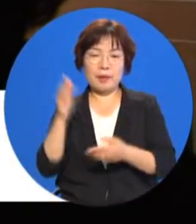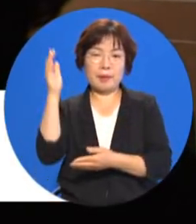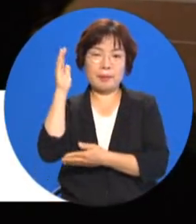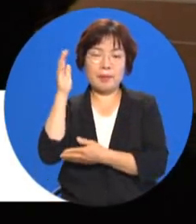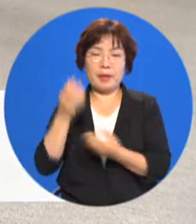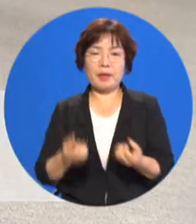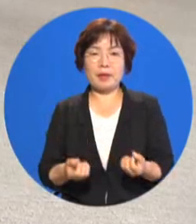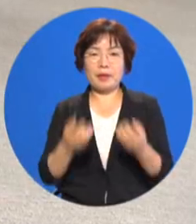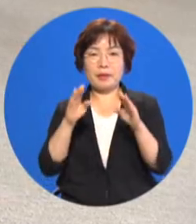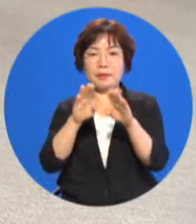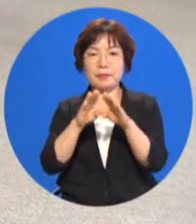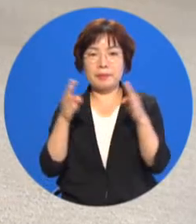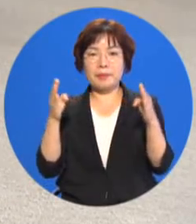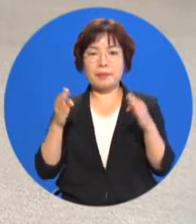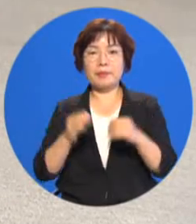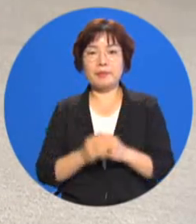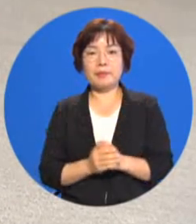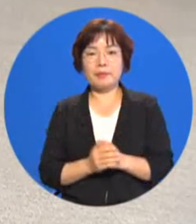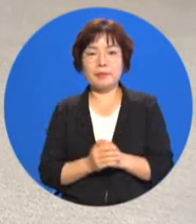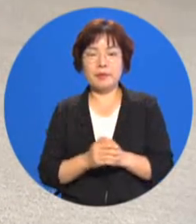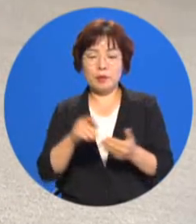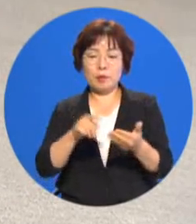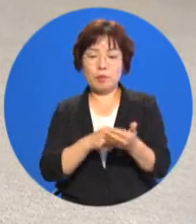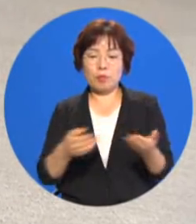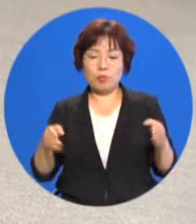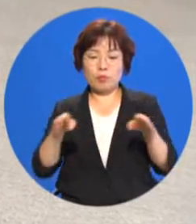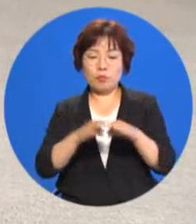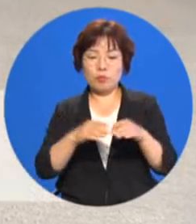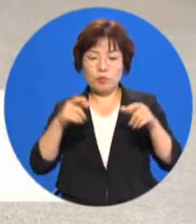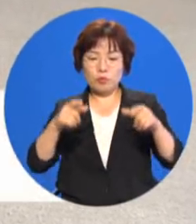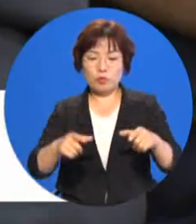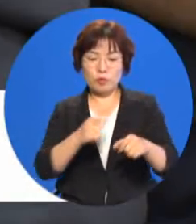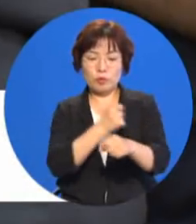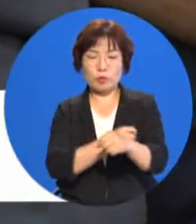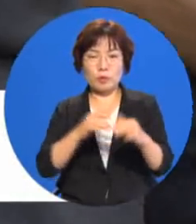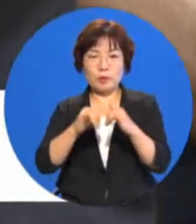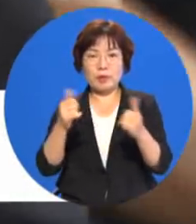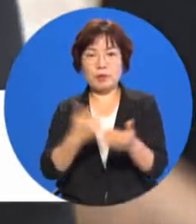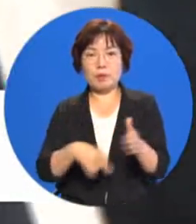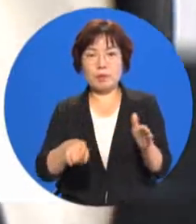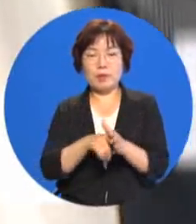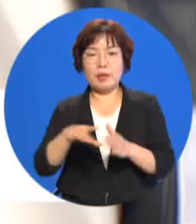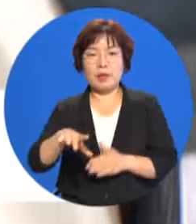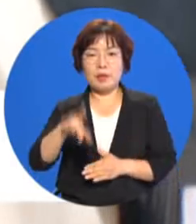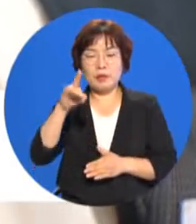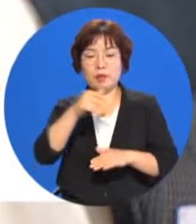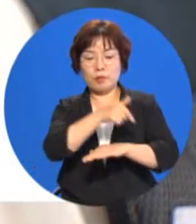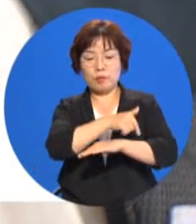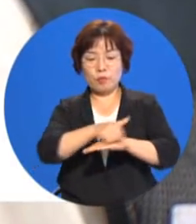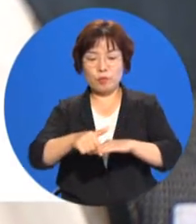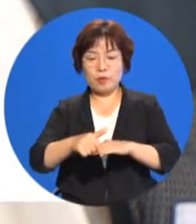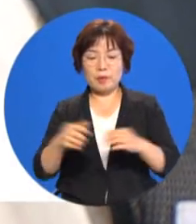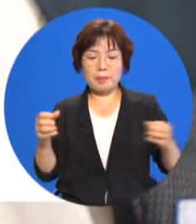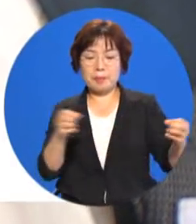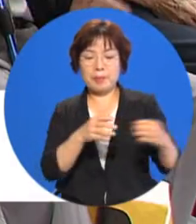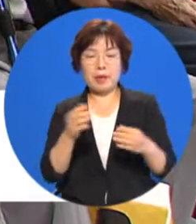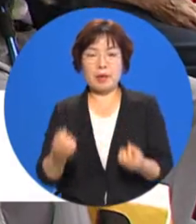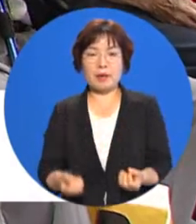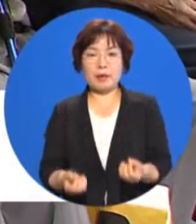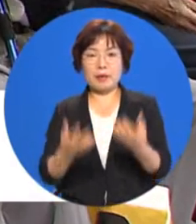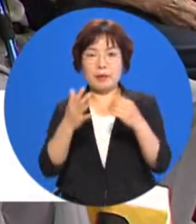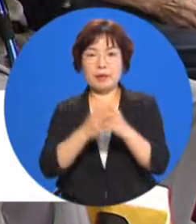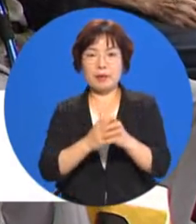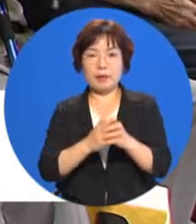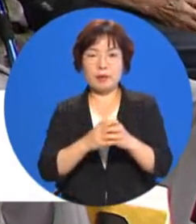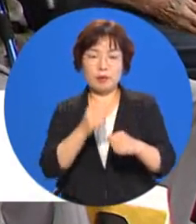행사가 열렸습니다. 보훈지청이 지역 국가 유공자들을 위해 처음으로 기획한 이번 토크 콘서트에는